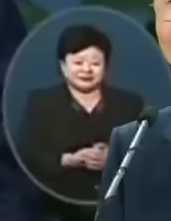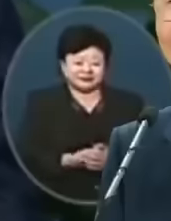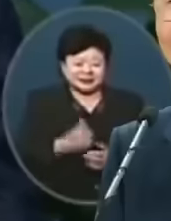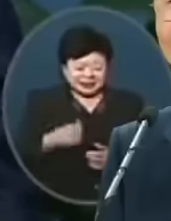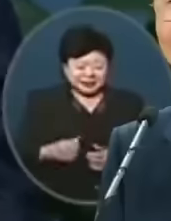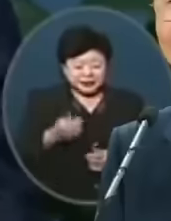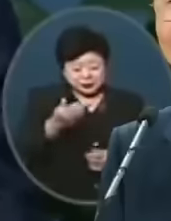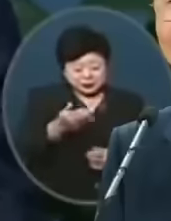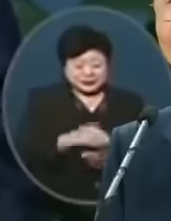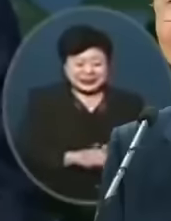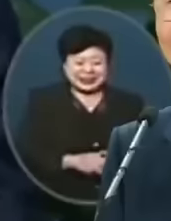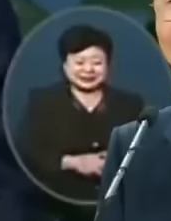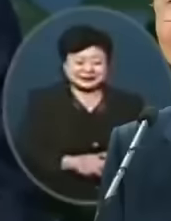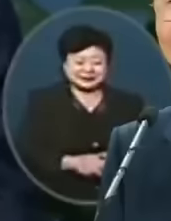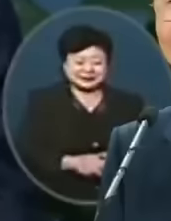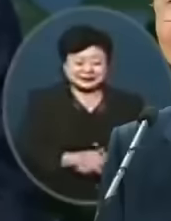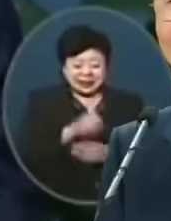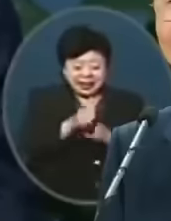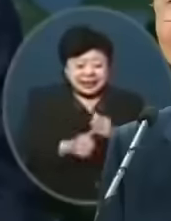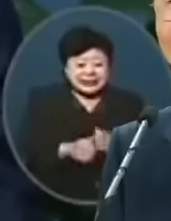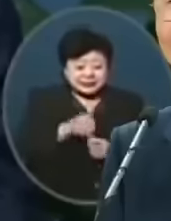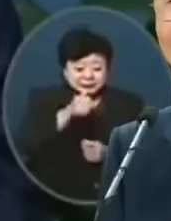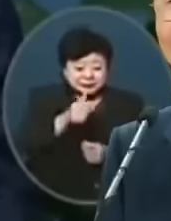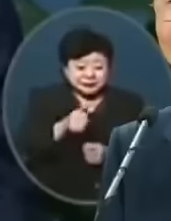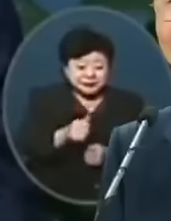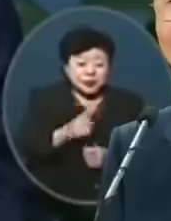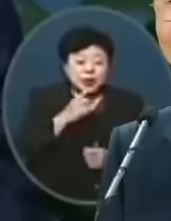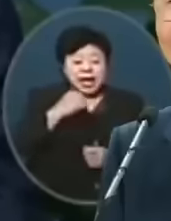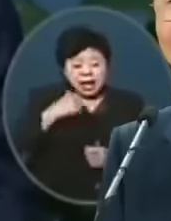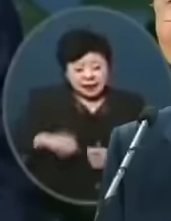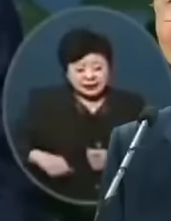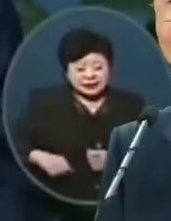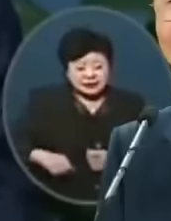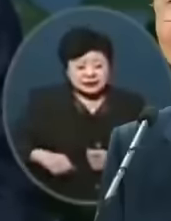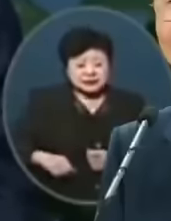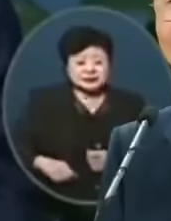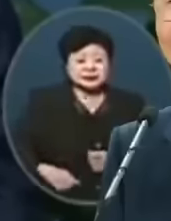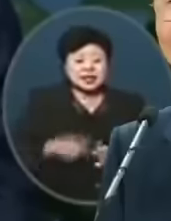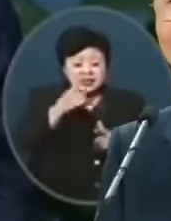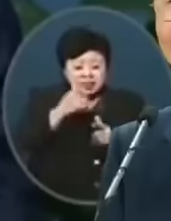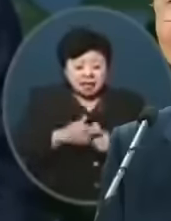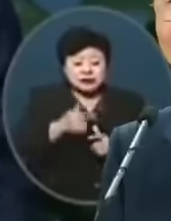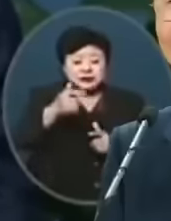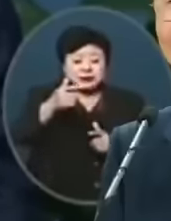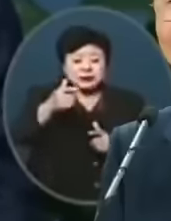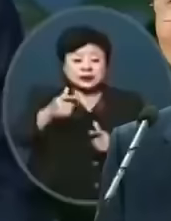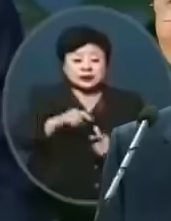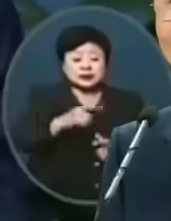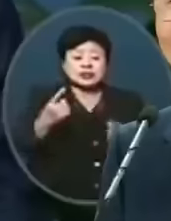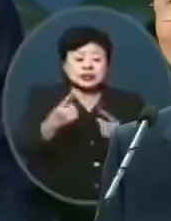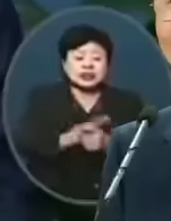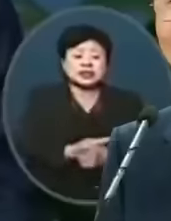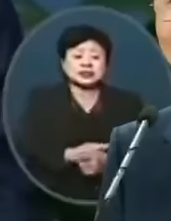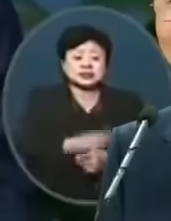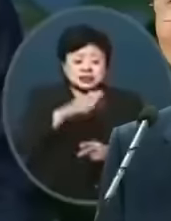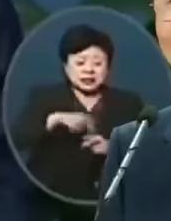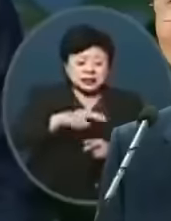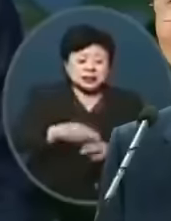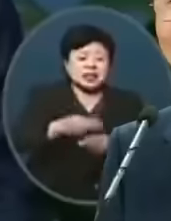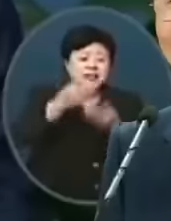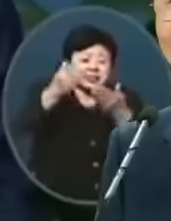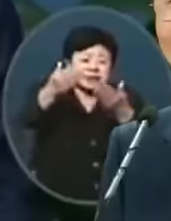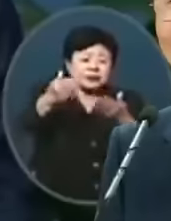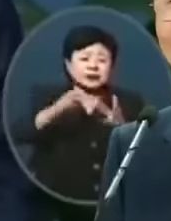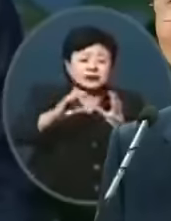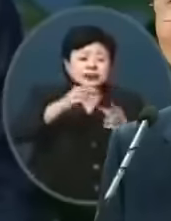없습니다. 그런데 하나님은 독생하신 그 아들 예수님을 우리 대신 제물로